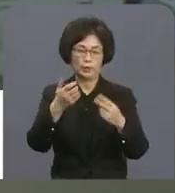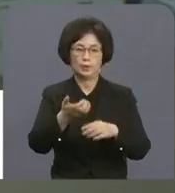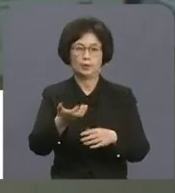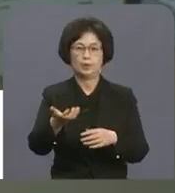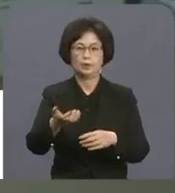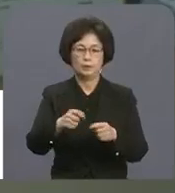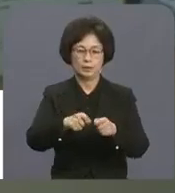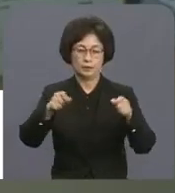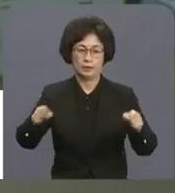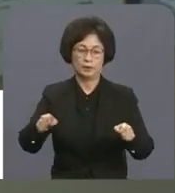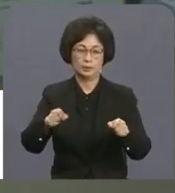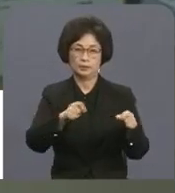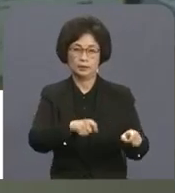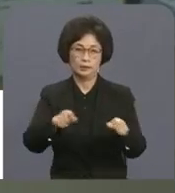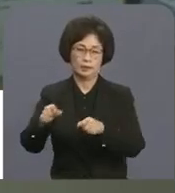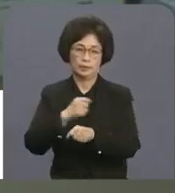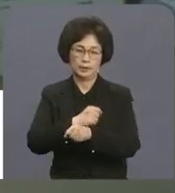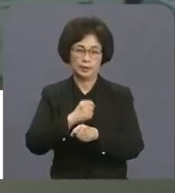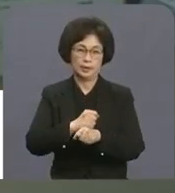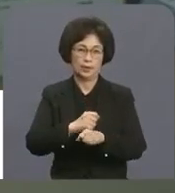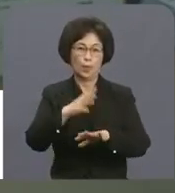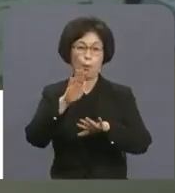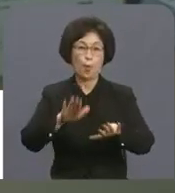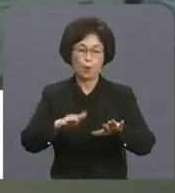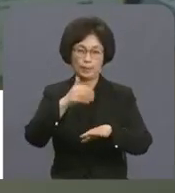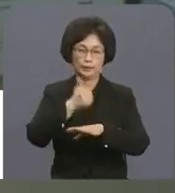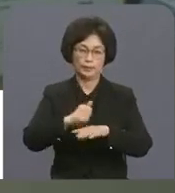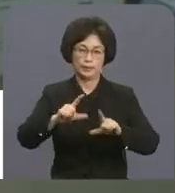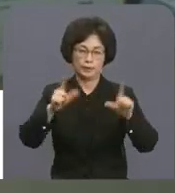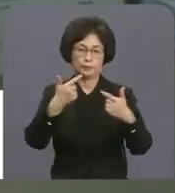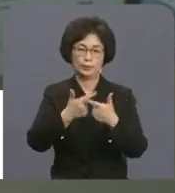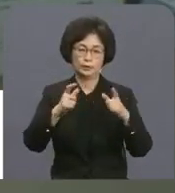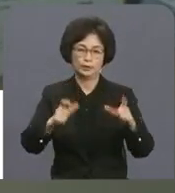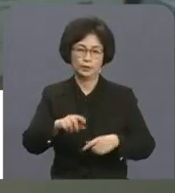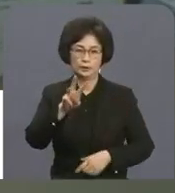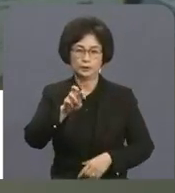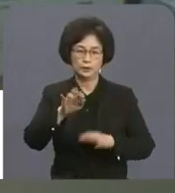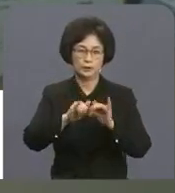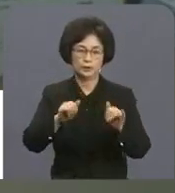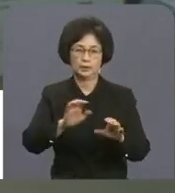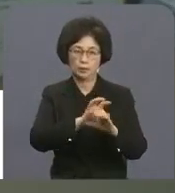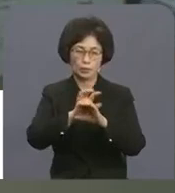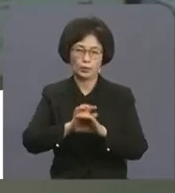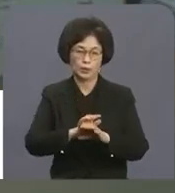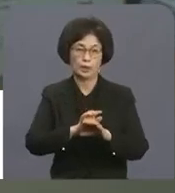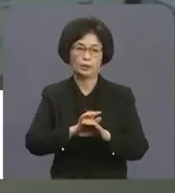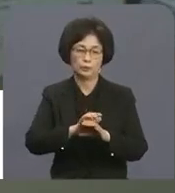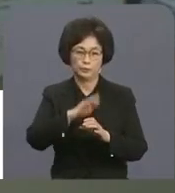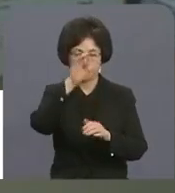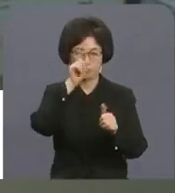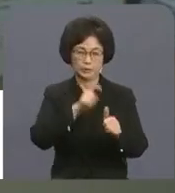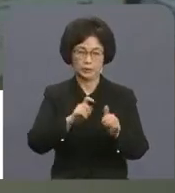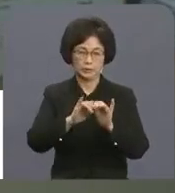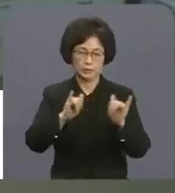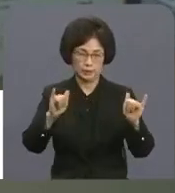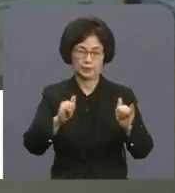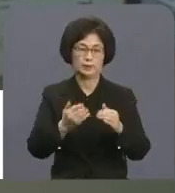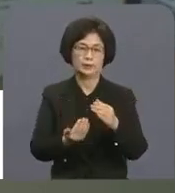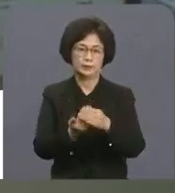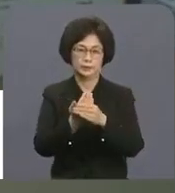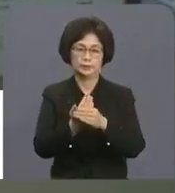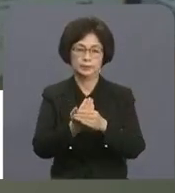연장하기로 했습니다. 성탄절 연휴 마지막 날인 오늘 부산에서는 33명의 코로나19 확진자가 추가로